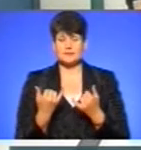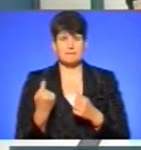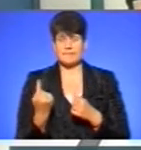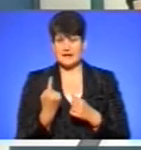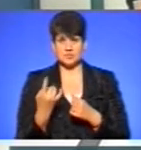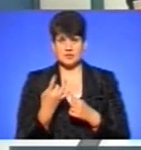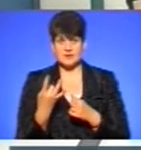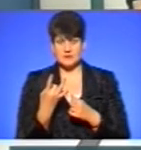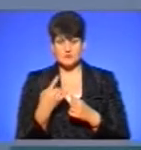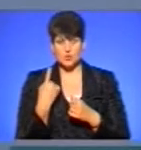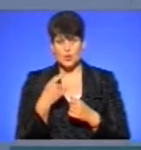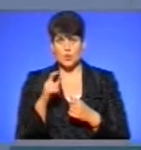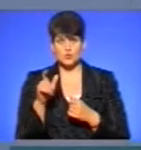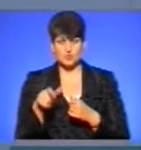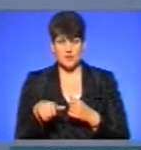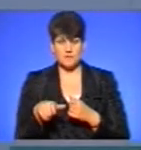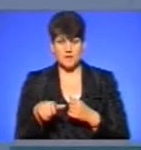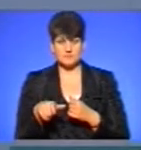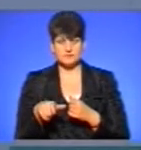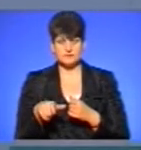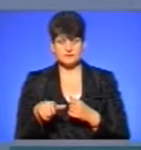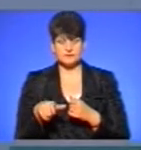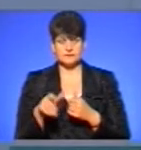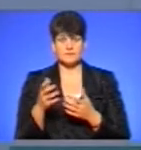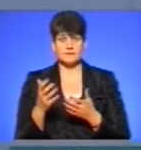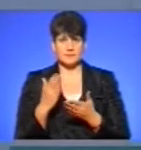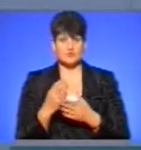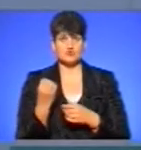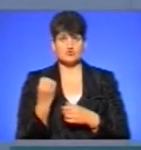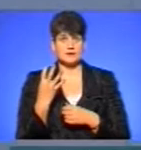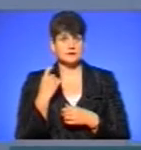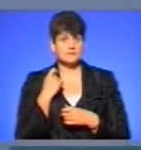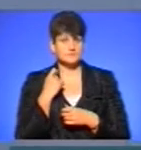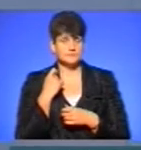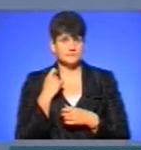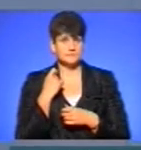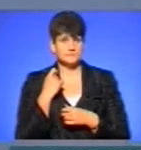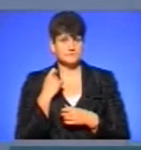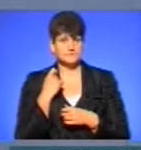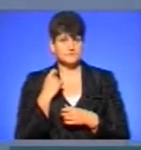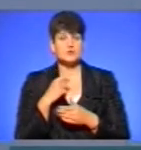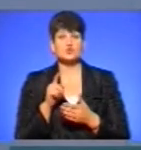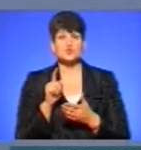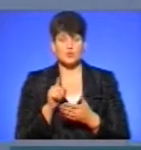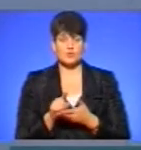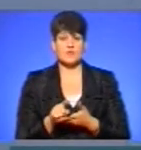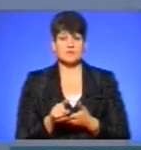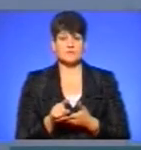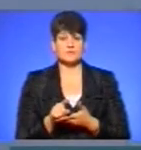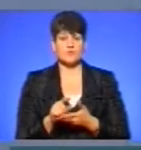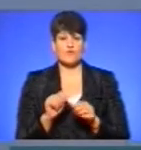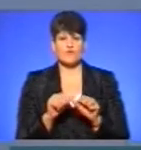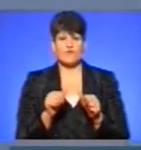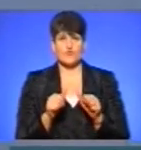особа, тобто досягши 14-річного віку, зобов'язане